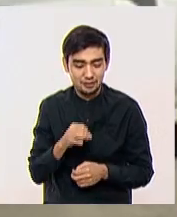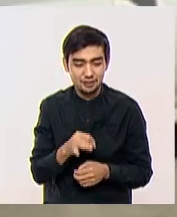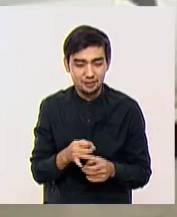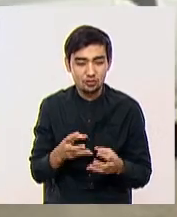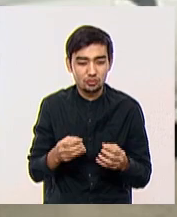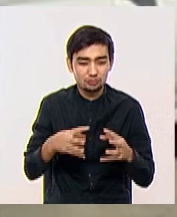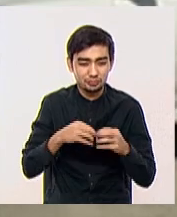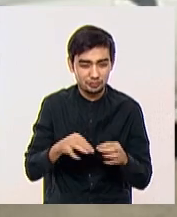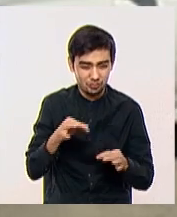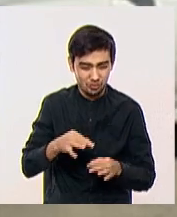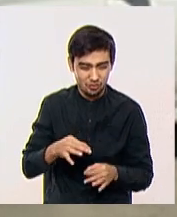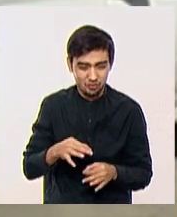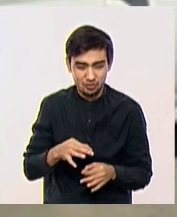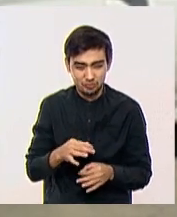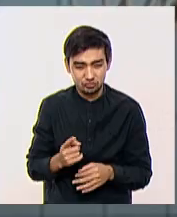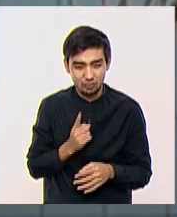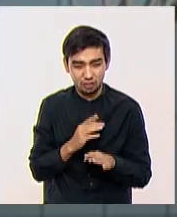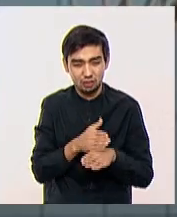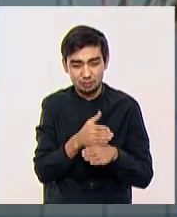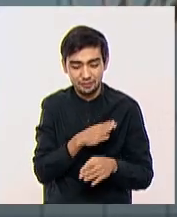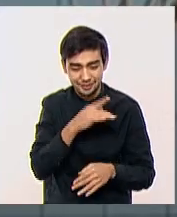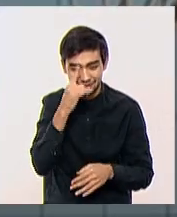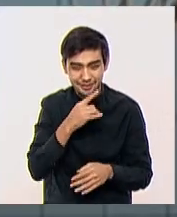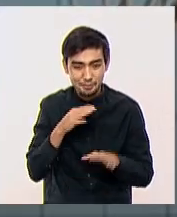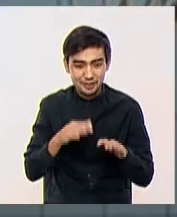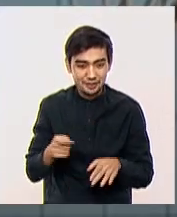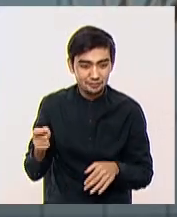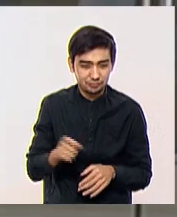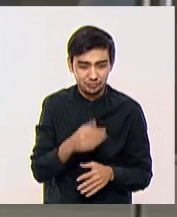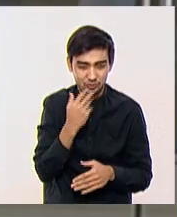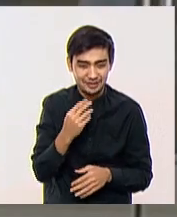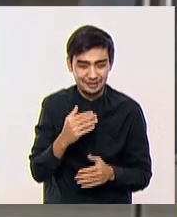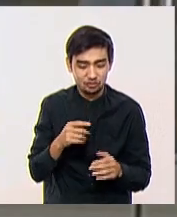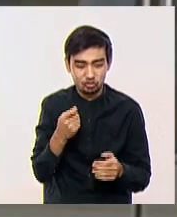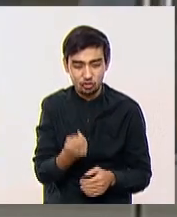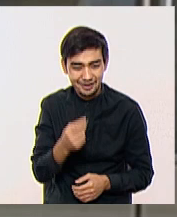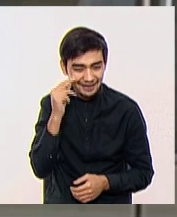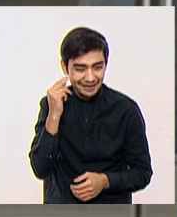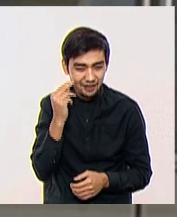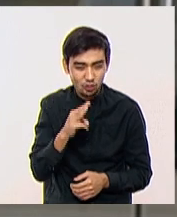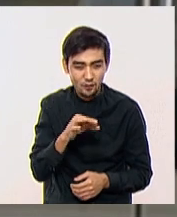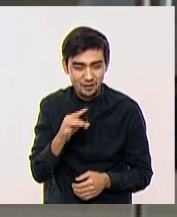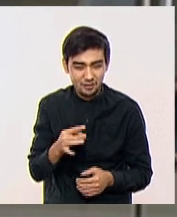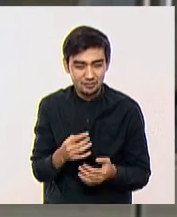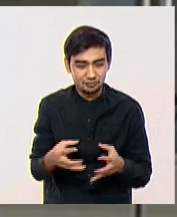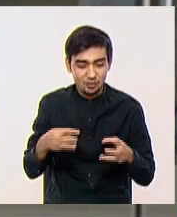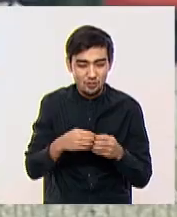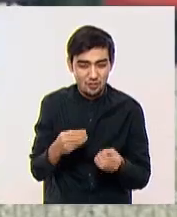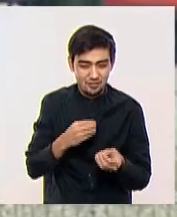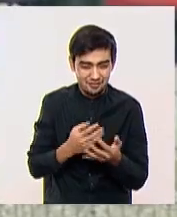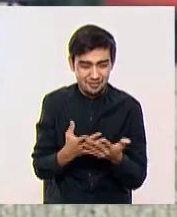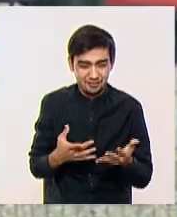Также масштабная простойка грозит тем, что в Казахстан не поступят дешевые китайские товары для производства и массового